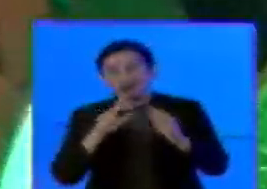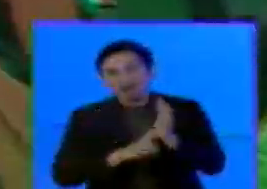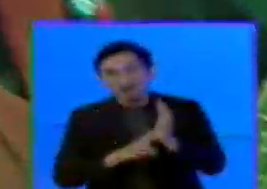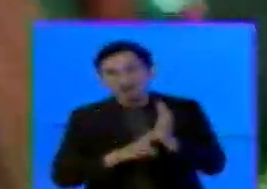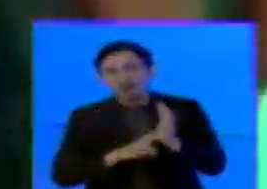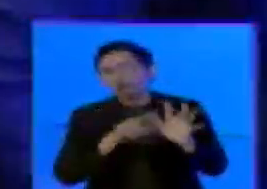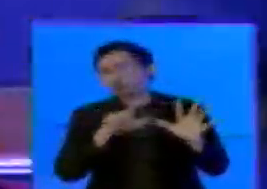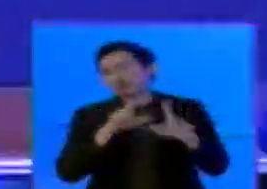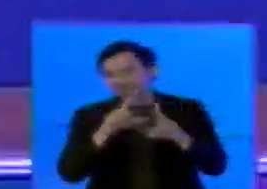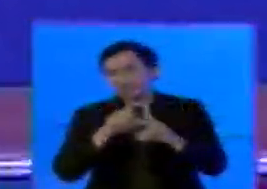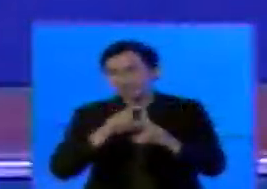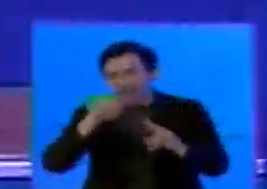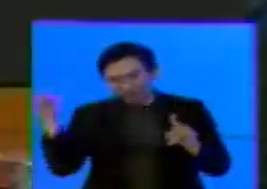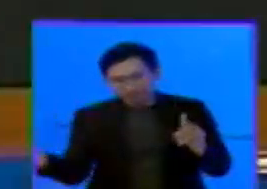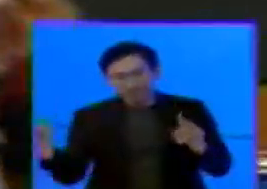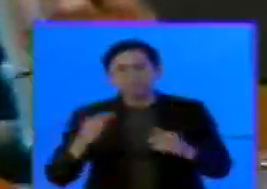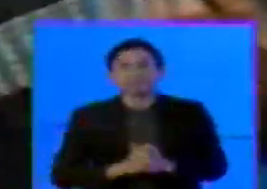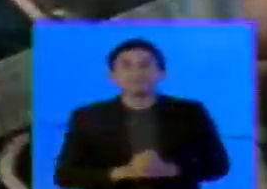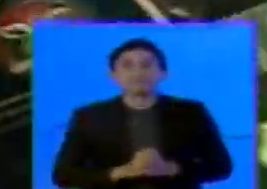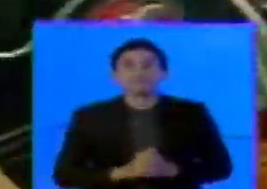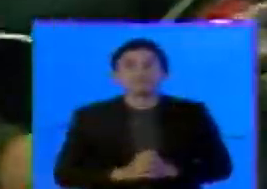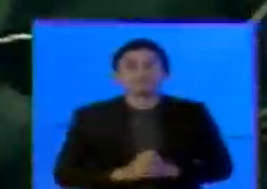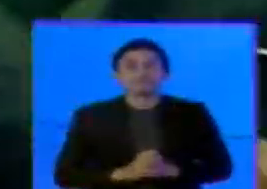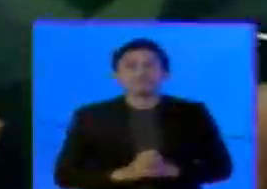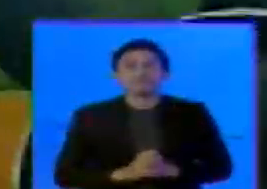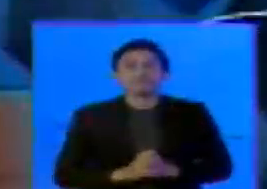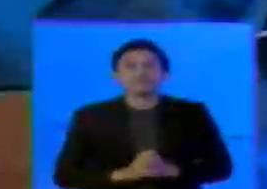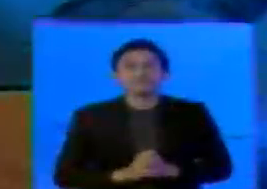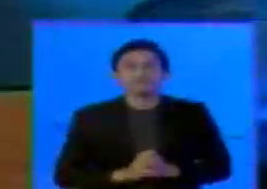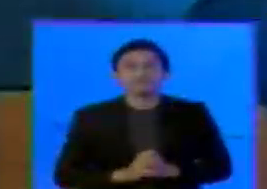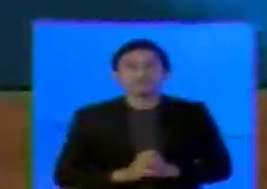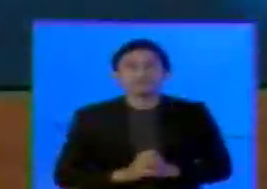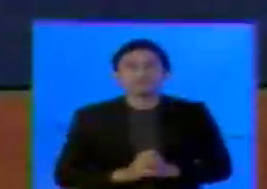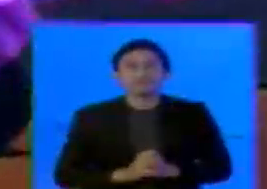Dari Jakarta, Rifikasi Barani dan Septian Bayu, iNews melaporkan.